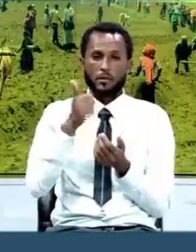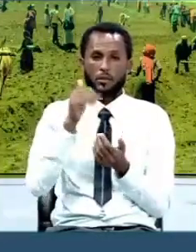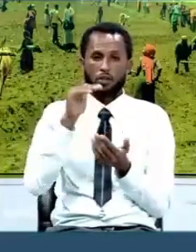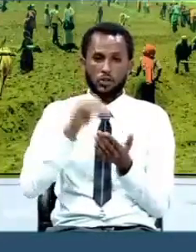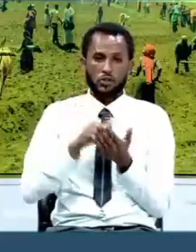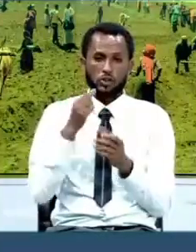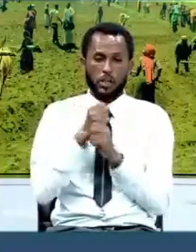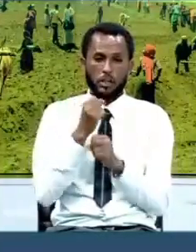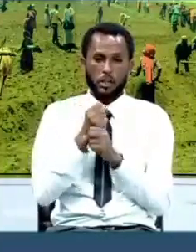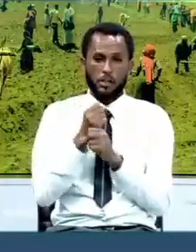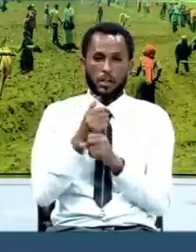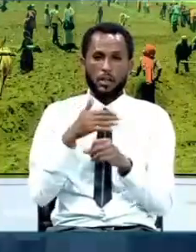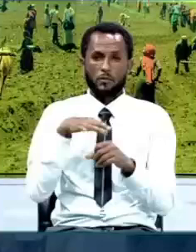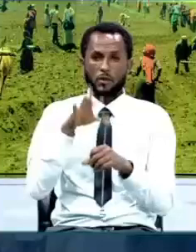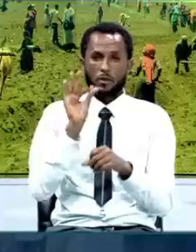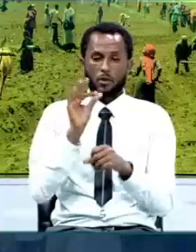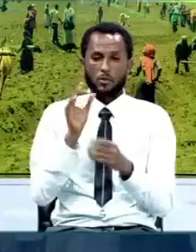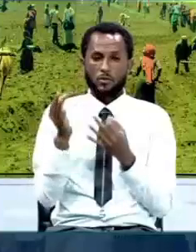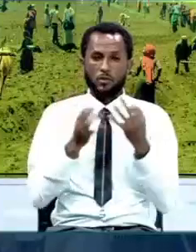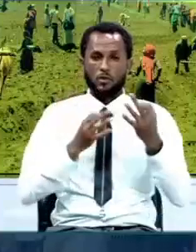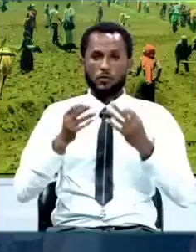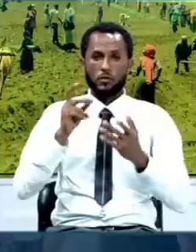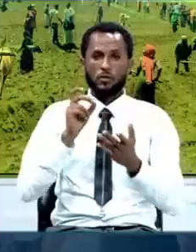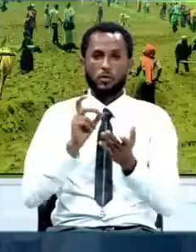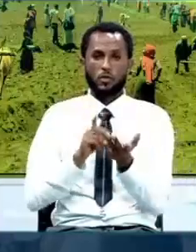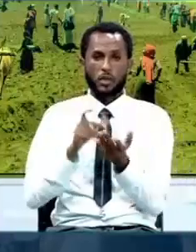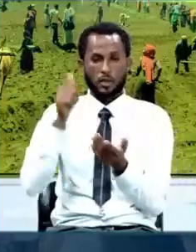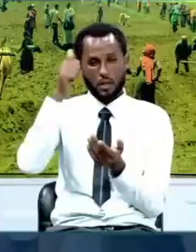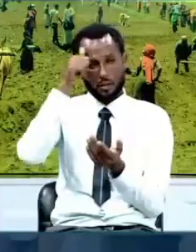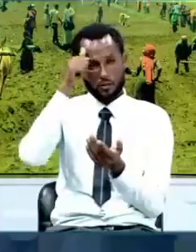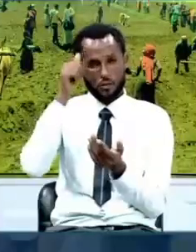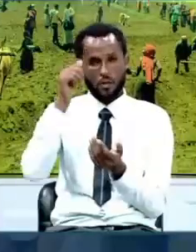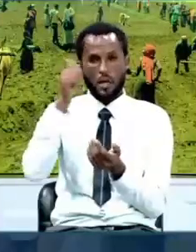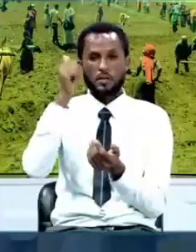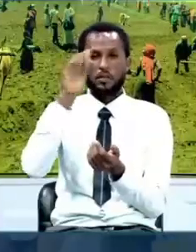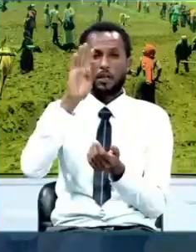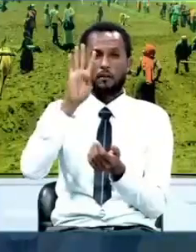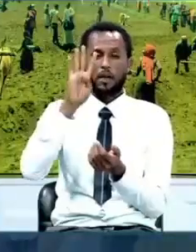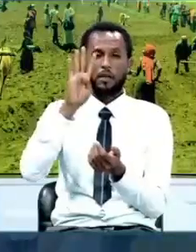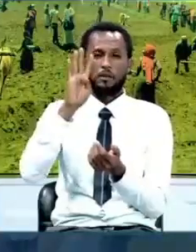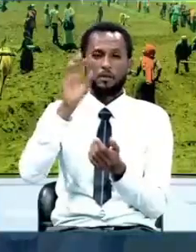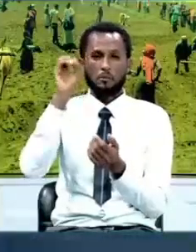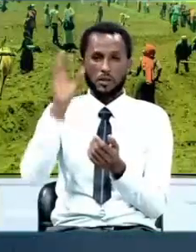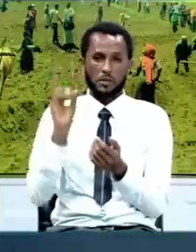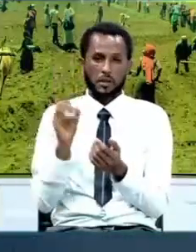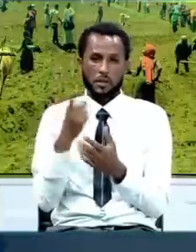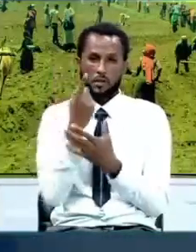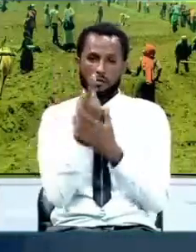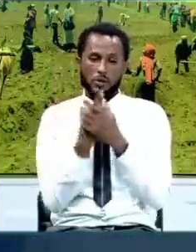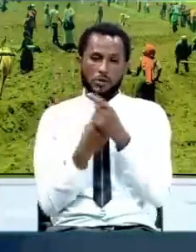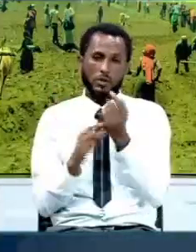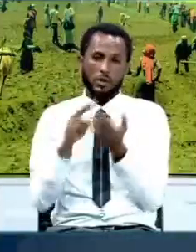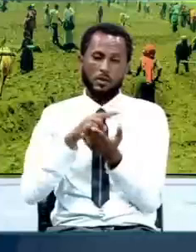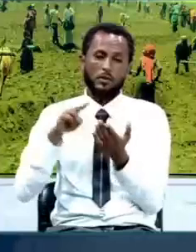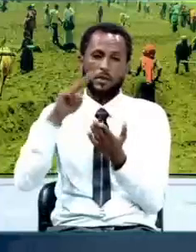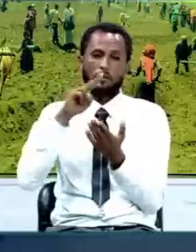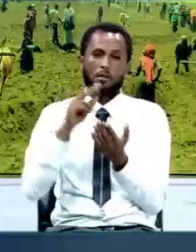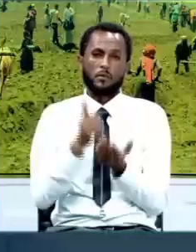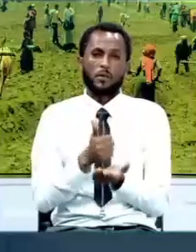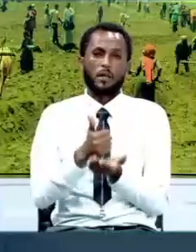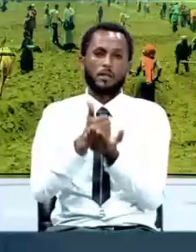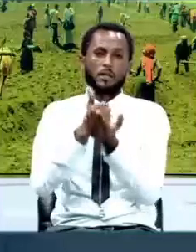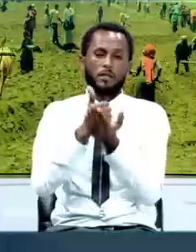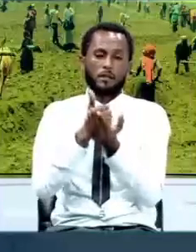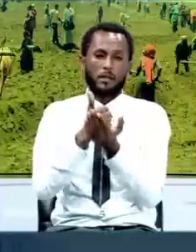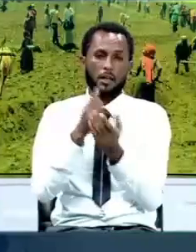10,000 ሰራሕተኛታት ከም ዝርከቡ ዝገለፁ ዶክተር እያሱ ሕዚ ን14 ሚእታዊ ሰራሕተኛታት እቲ ዩኒቨርሲቲ ጥራሕ ከም